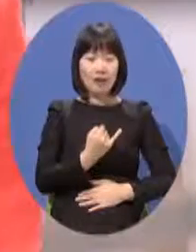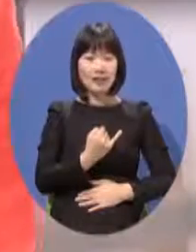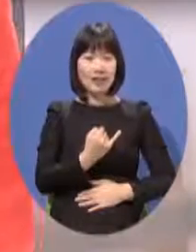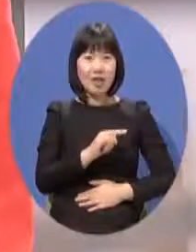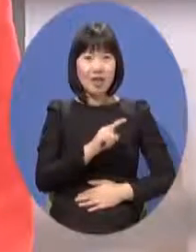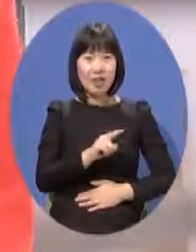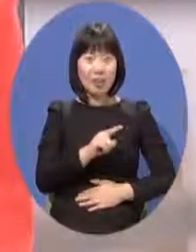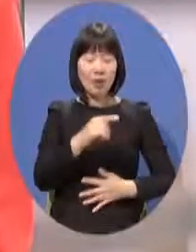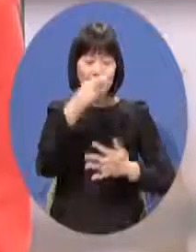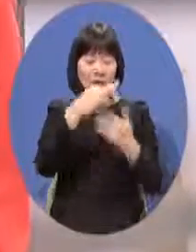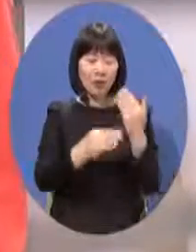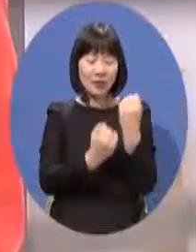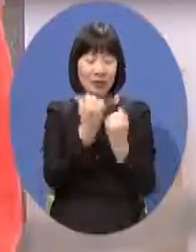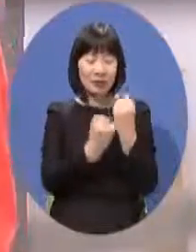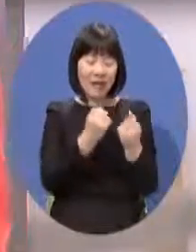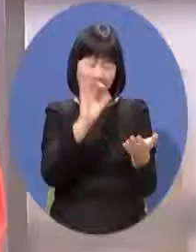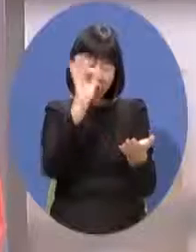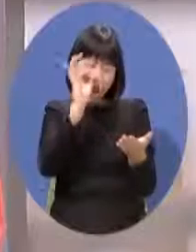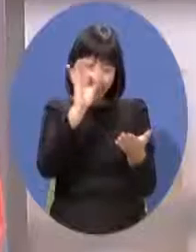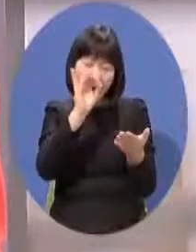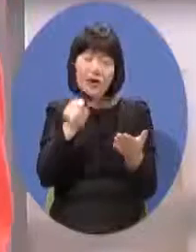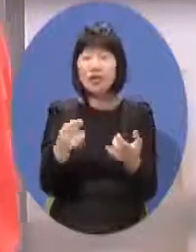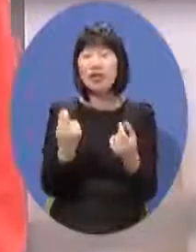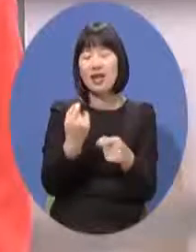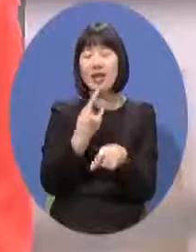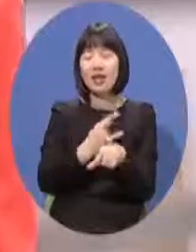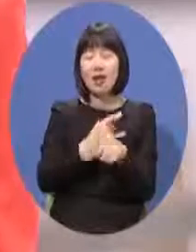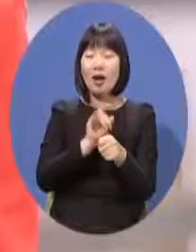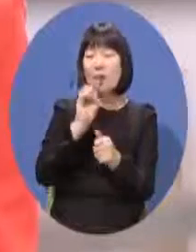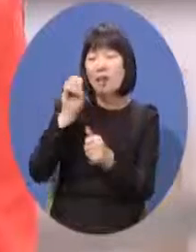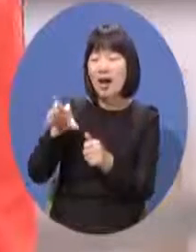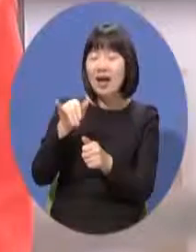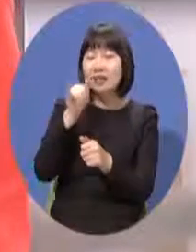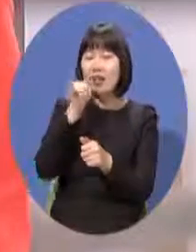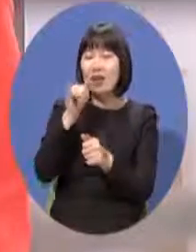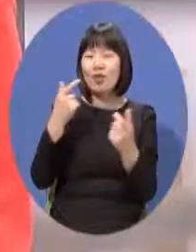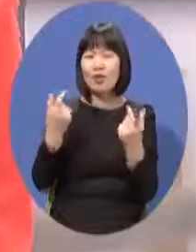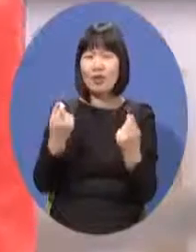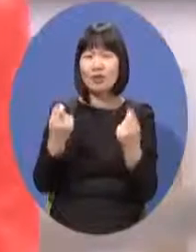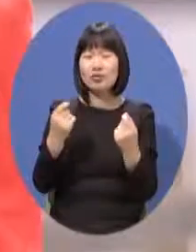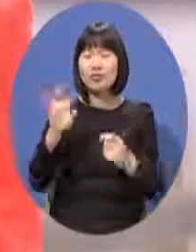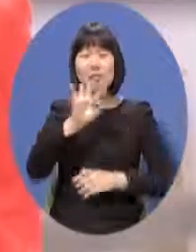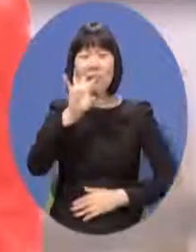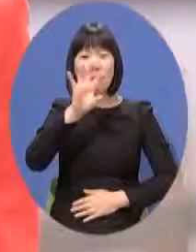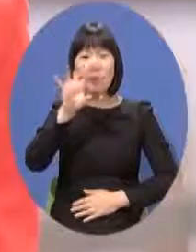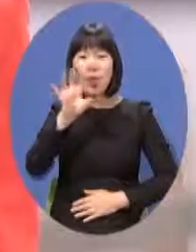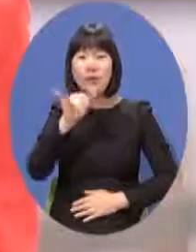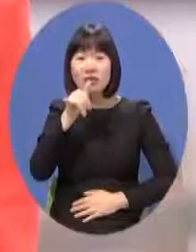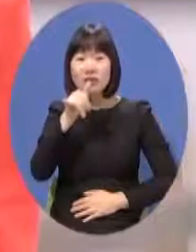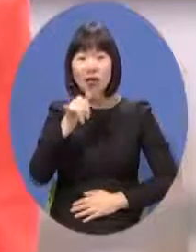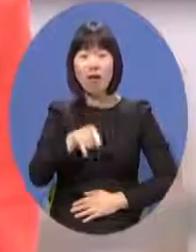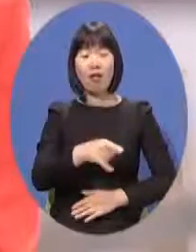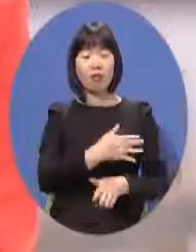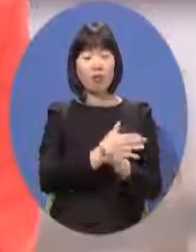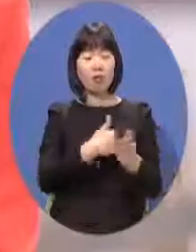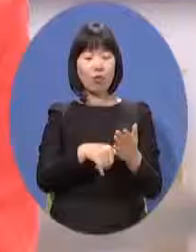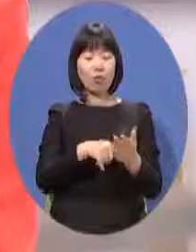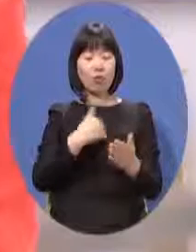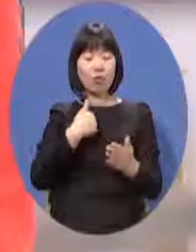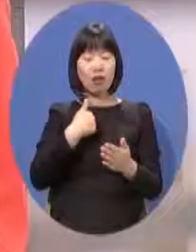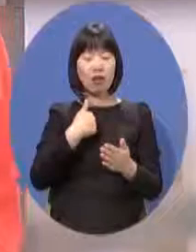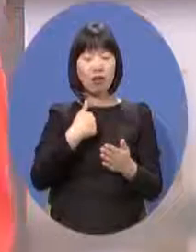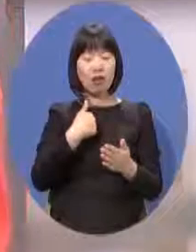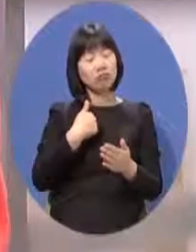막 찾아가지고 이건 이렇게 하는 거야? 또 얘기를 해줘요. 이런 일들이 반복되다 보면 아이들은 장난감은 나름